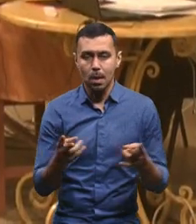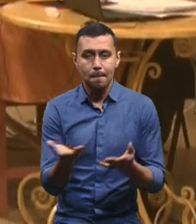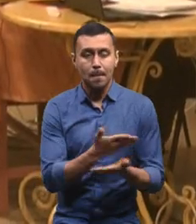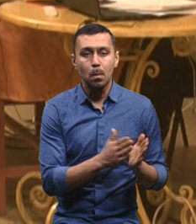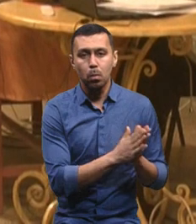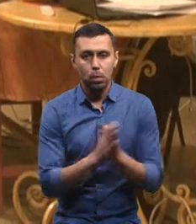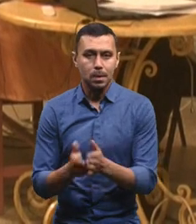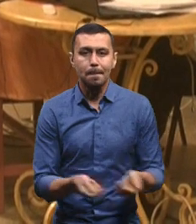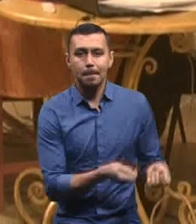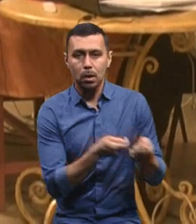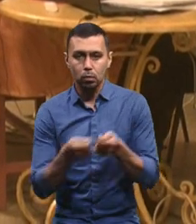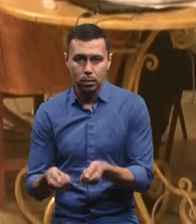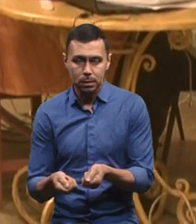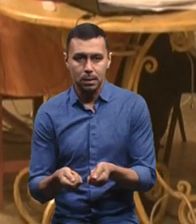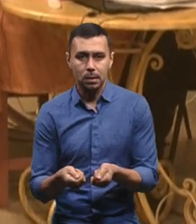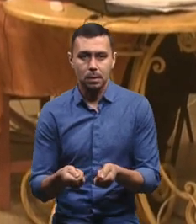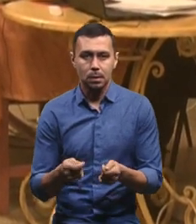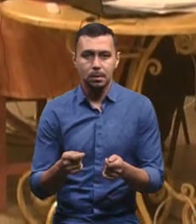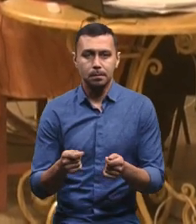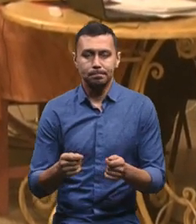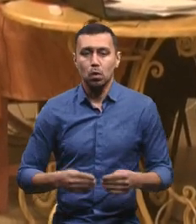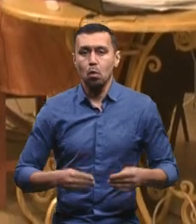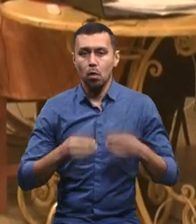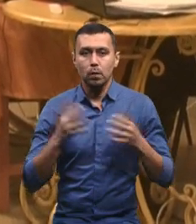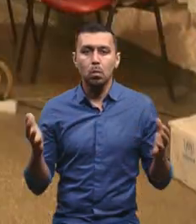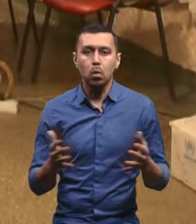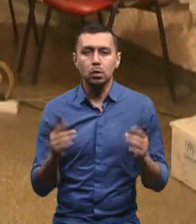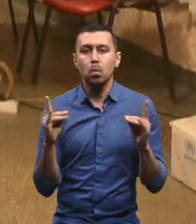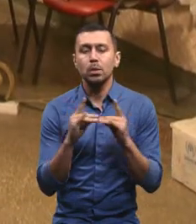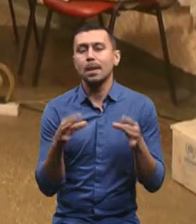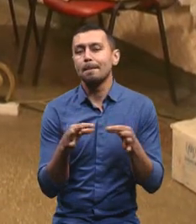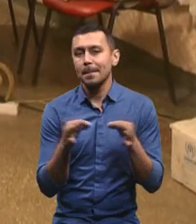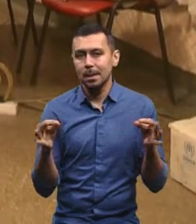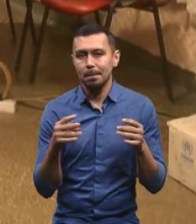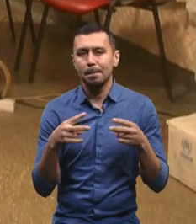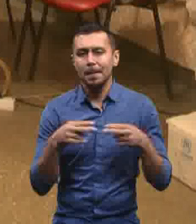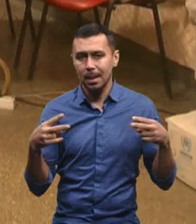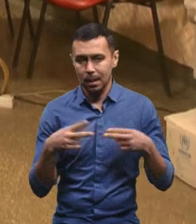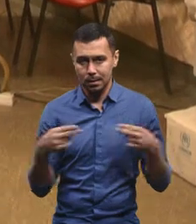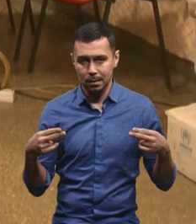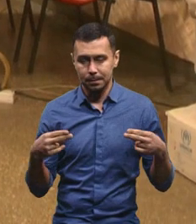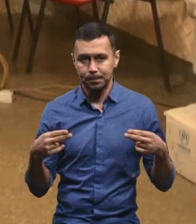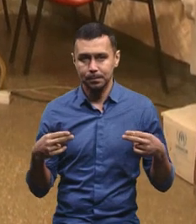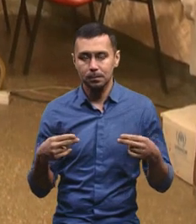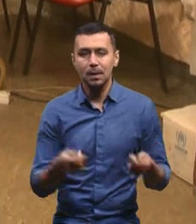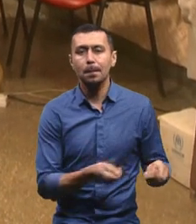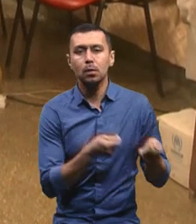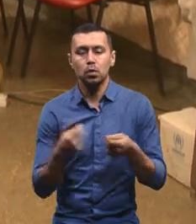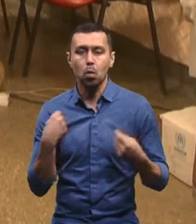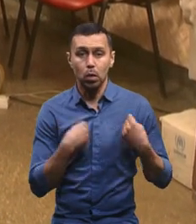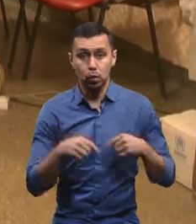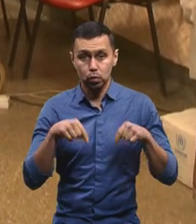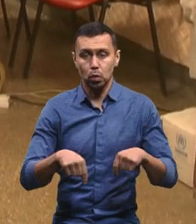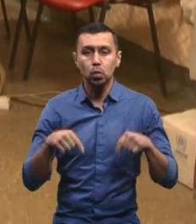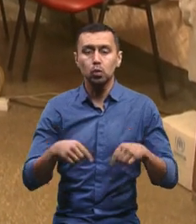щоб до нас приносили по можливості ковдри подушки постійно білизну ой просимо на штаб допомогу вам щоб переселенцям приносити одяг сюди